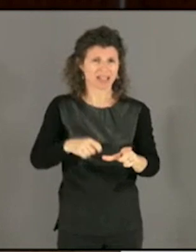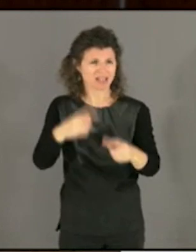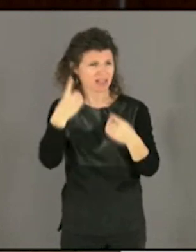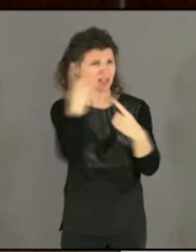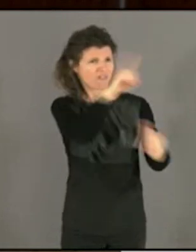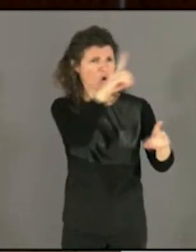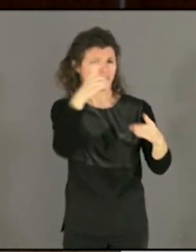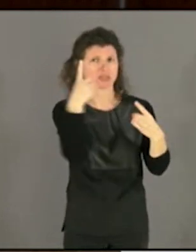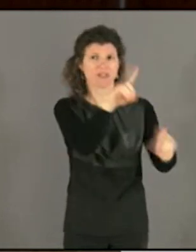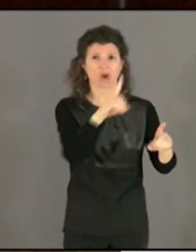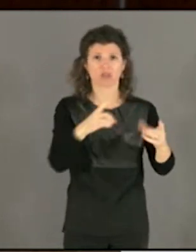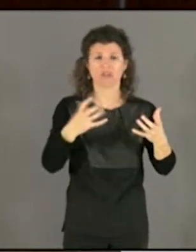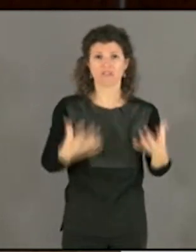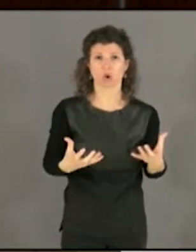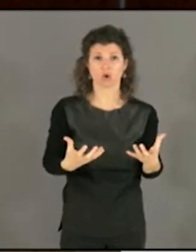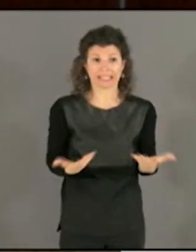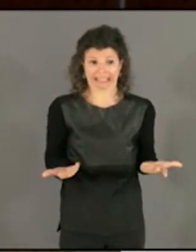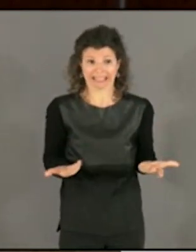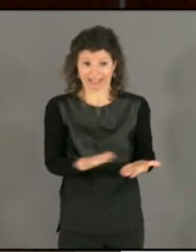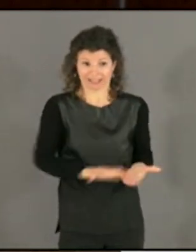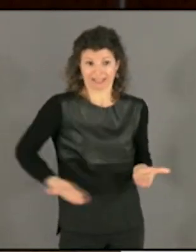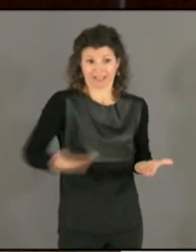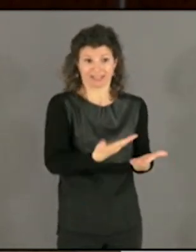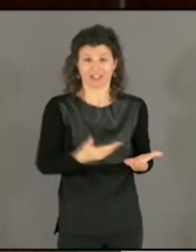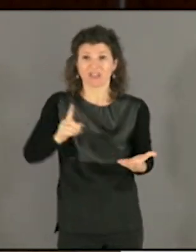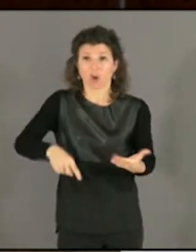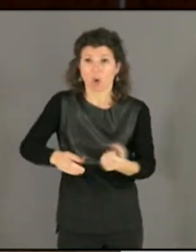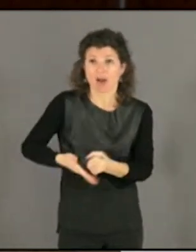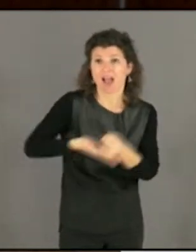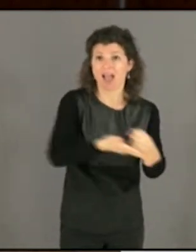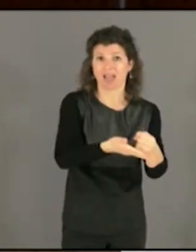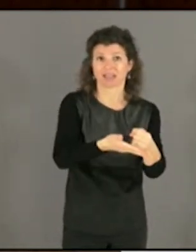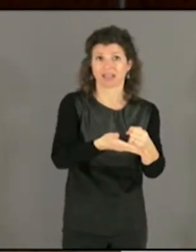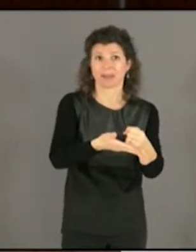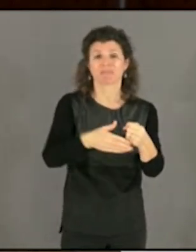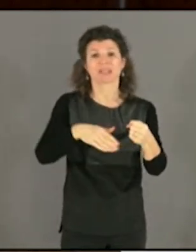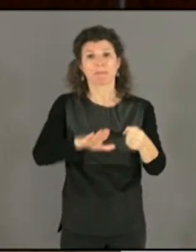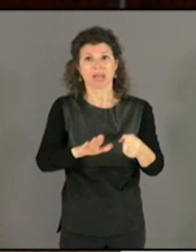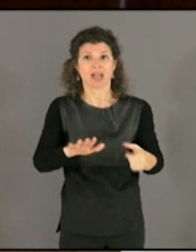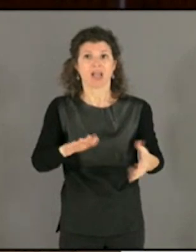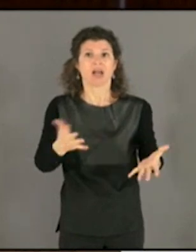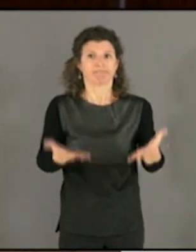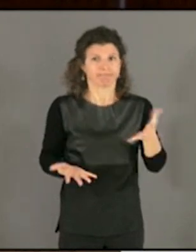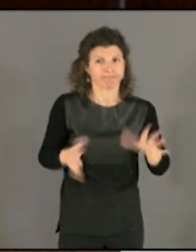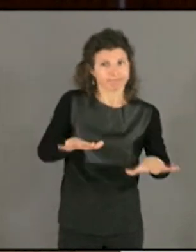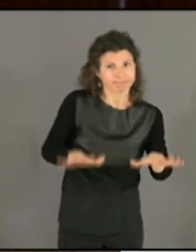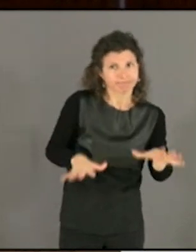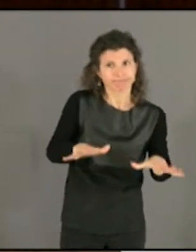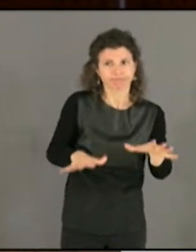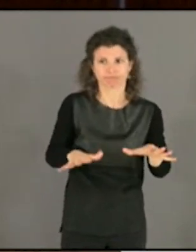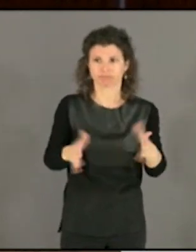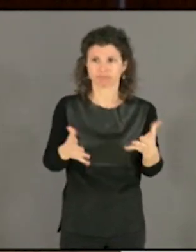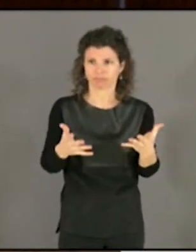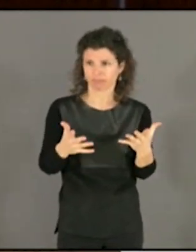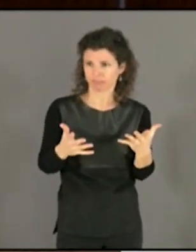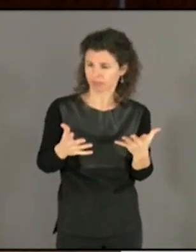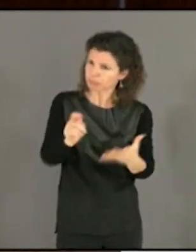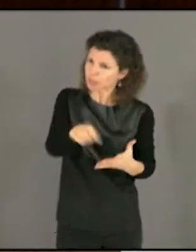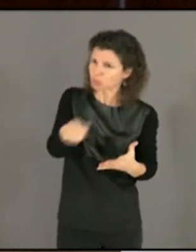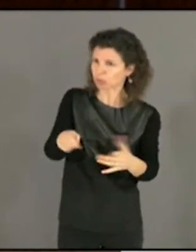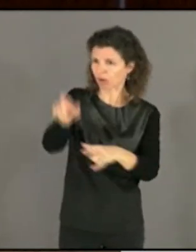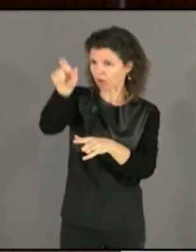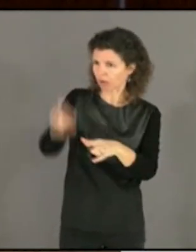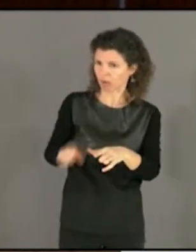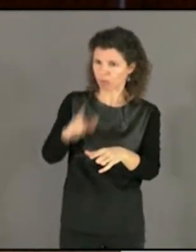apporter de l'aide avec la modération qui s'impose néanmoins. Modération dont vous avez fait preuve, monsieur le